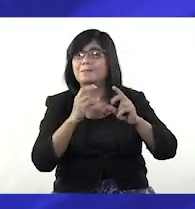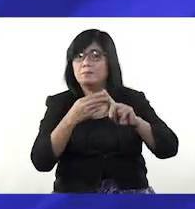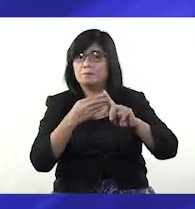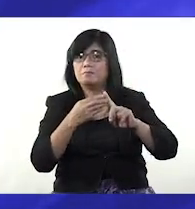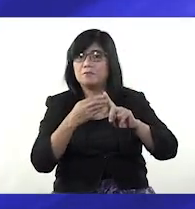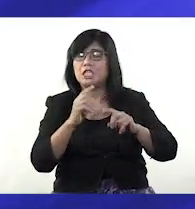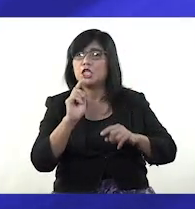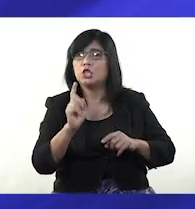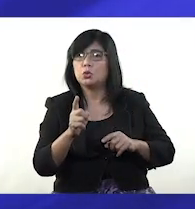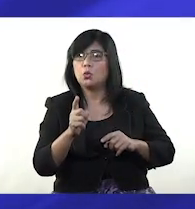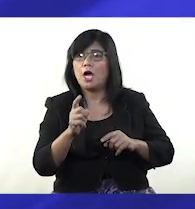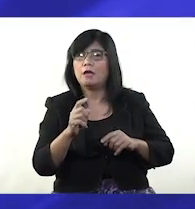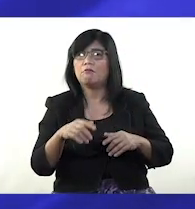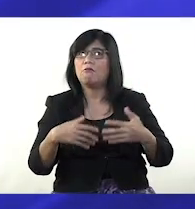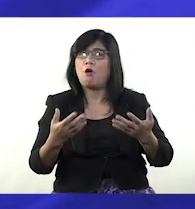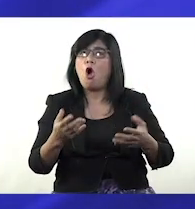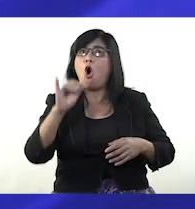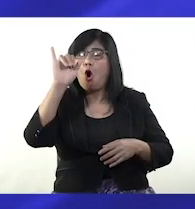makanya orang